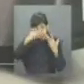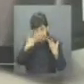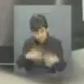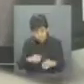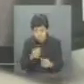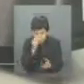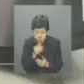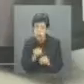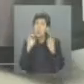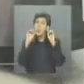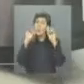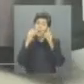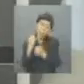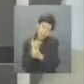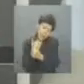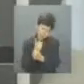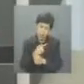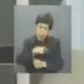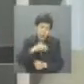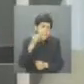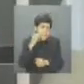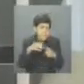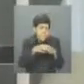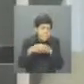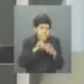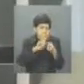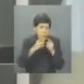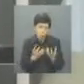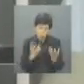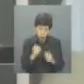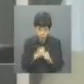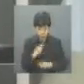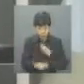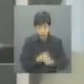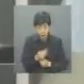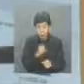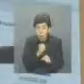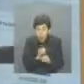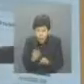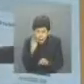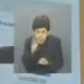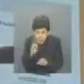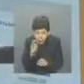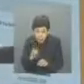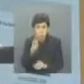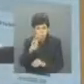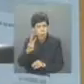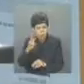ครูผู้สอนก็แนะนำให้เธอกับเพื่อนๆนำสินค้าที่ผลิตขึ้นเองมาขายในเว็บไซต์ของศูนย์การเรียนรู้แห่